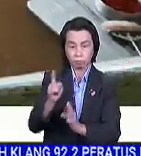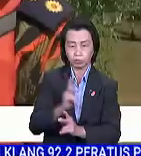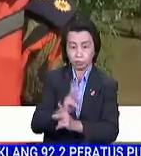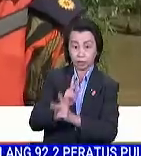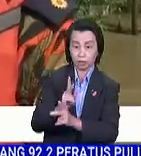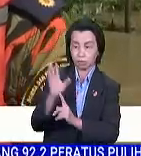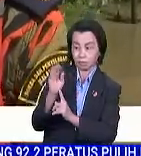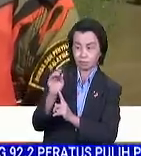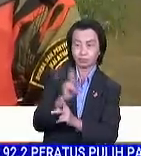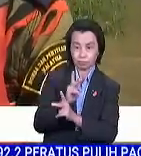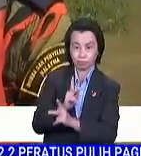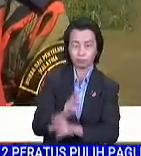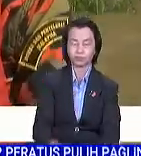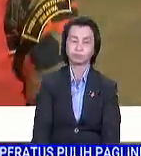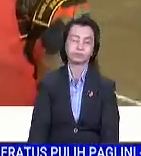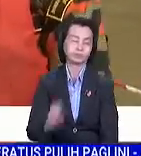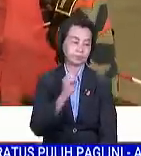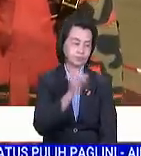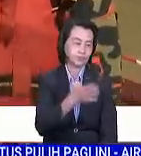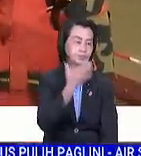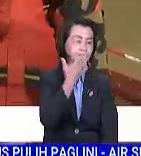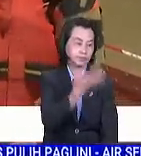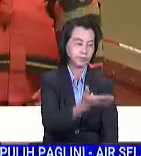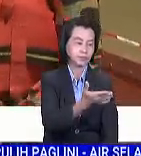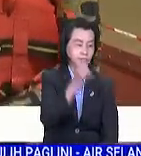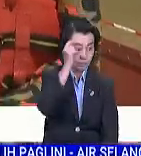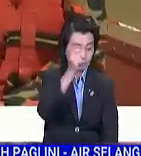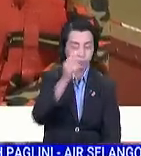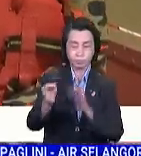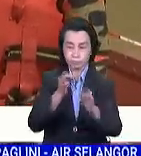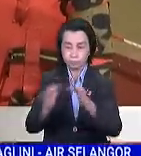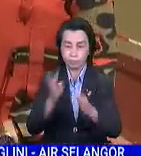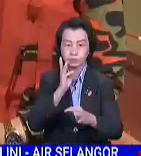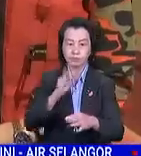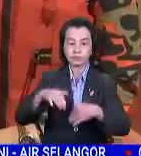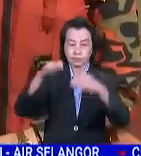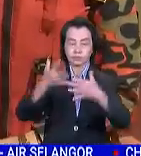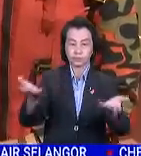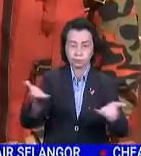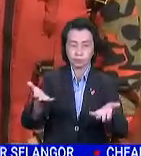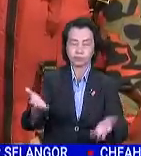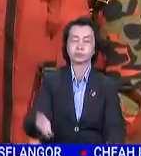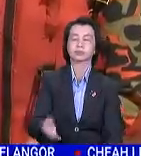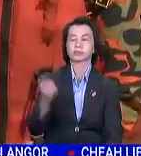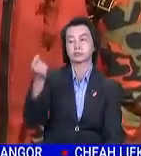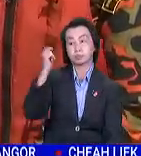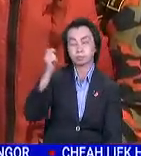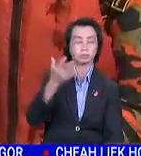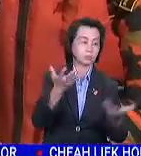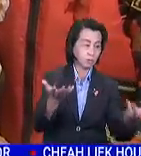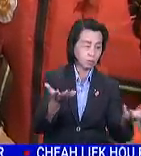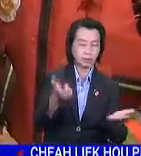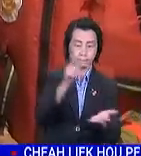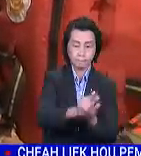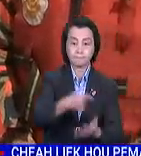berjaga-jaga Baik terima kasih Tuan atas penjelasan mengenai banjir di marudi Ya begitulah tadi Sekian dulu